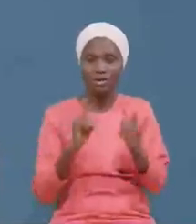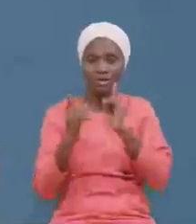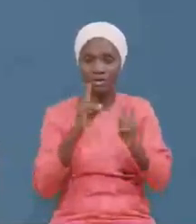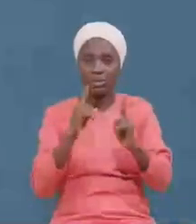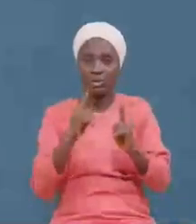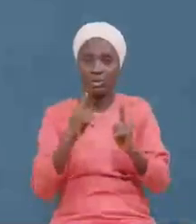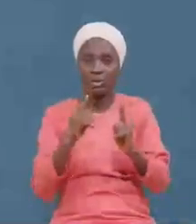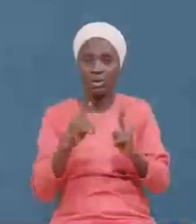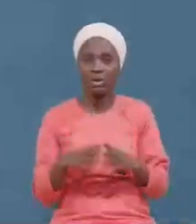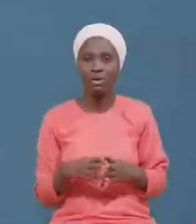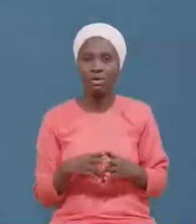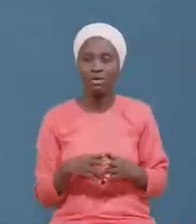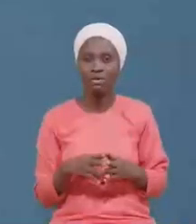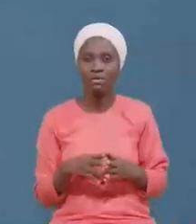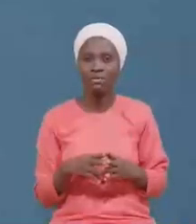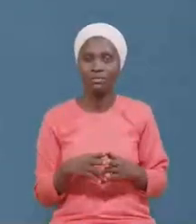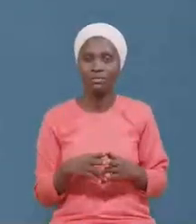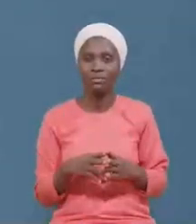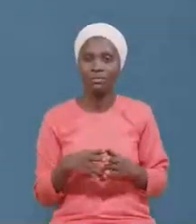Aujourd'hui, nous parlons de l'excellent Christ.